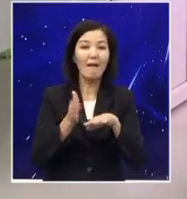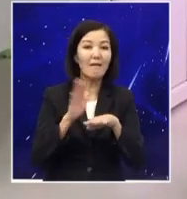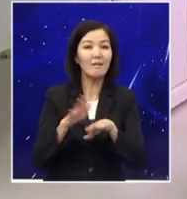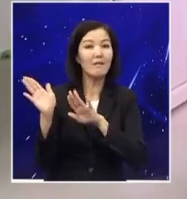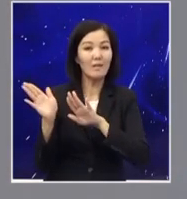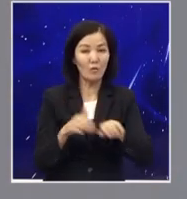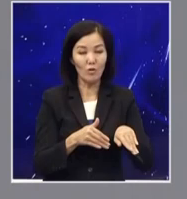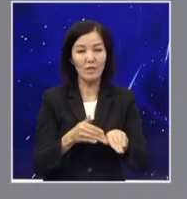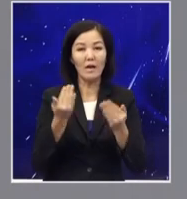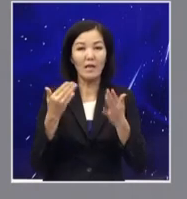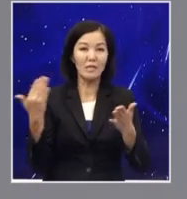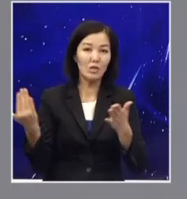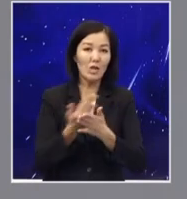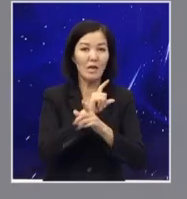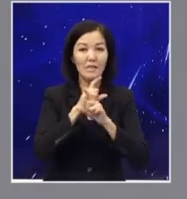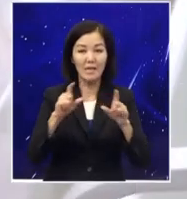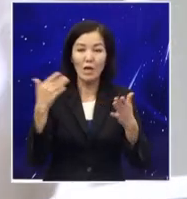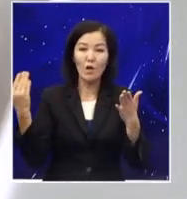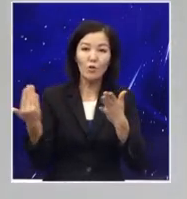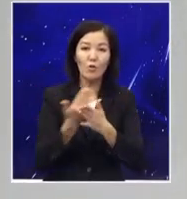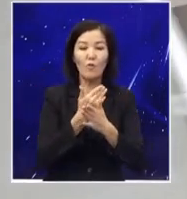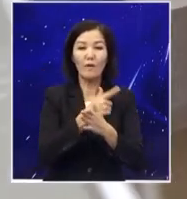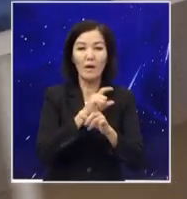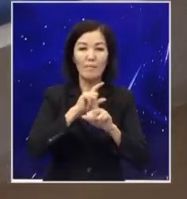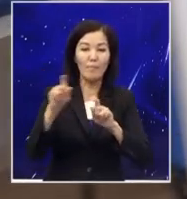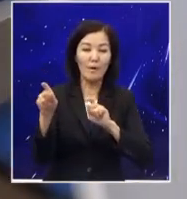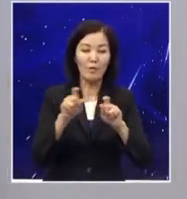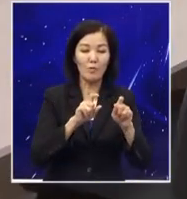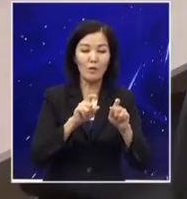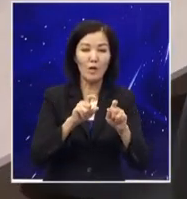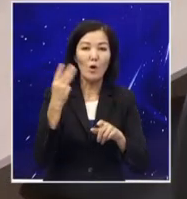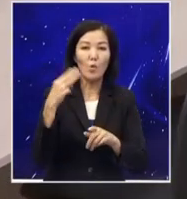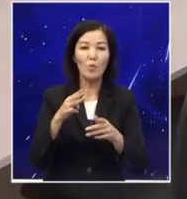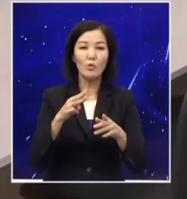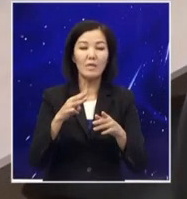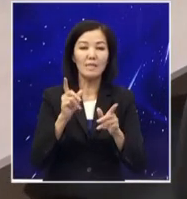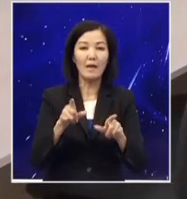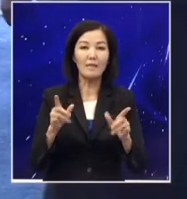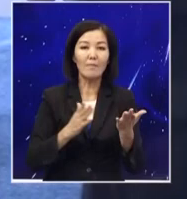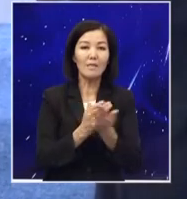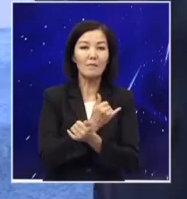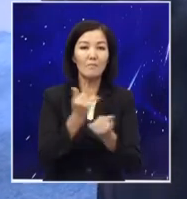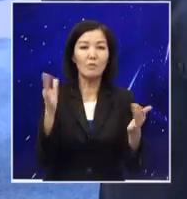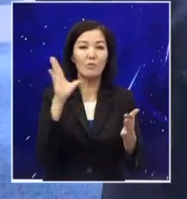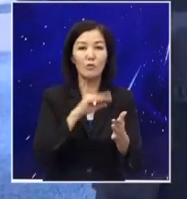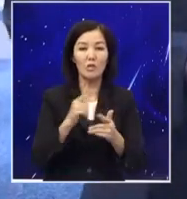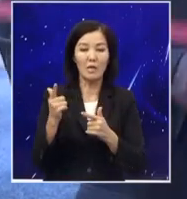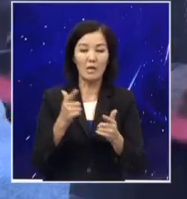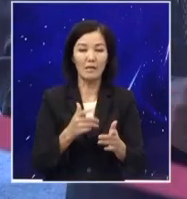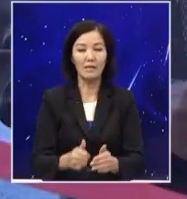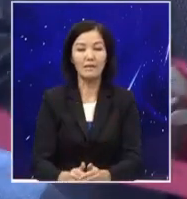жола артта қалғанын сенімді айтады. Заманауи дәрігерлік орталық күніне 30 адамға медициналық қызмет көрсете алады.